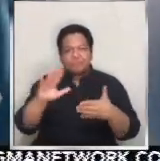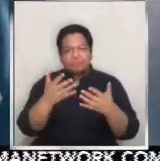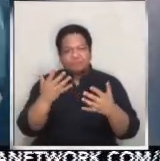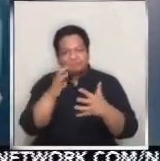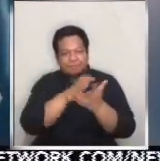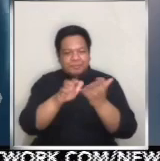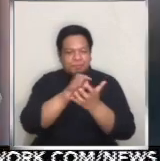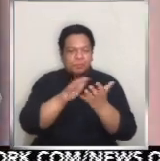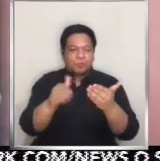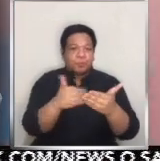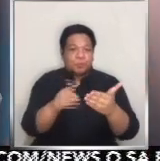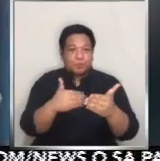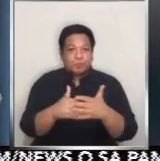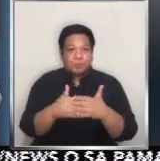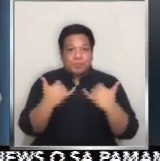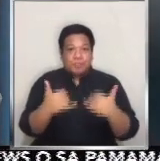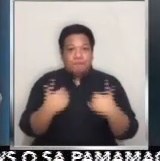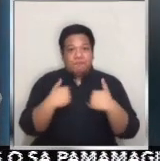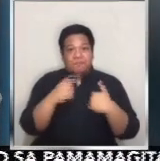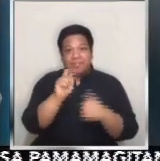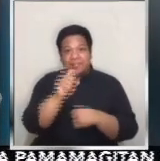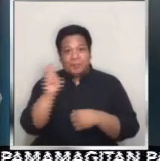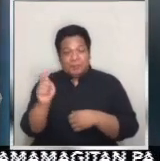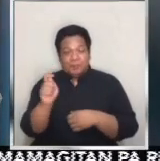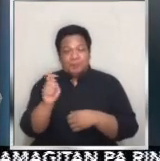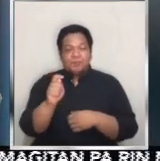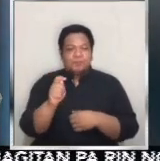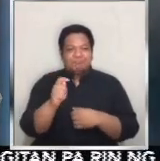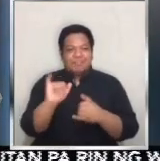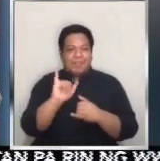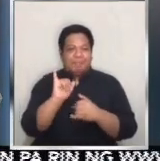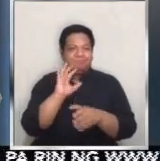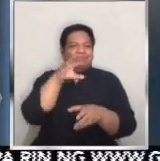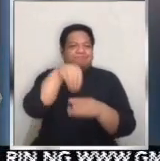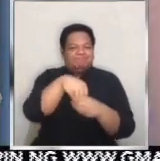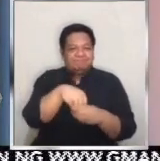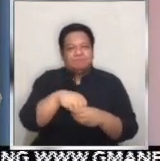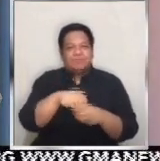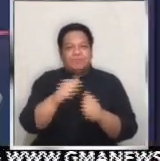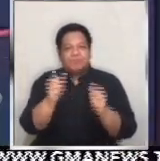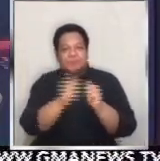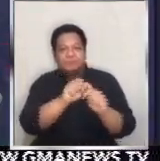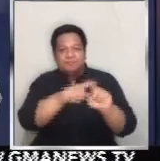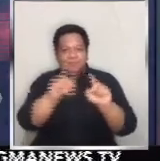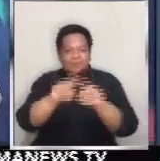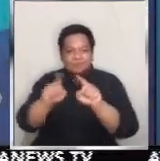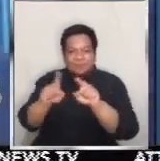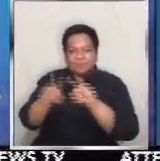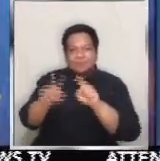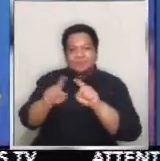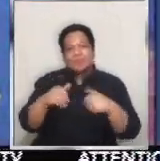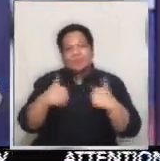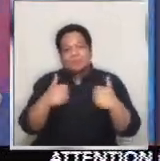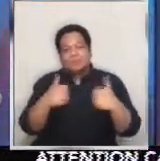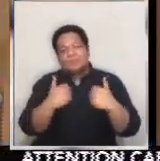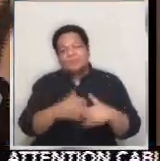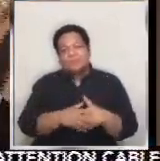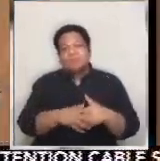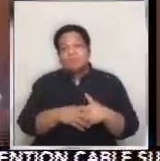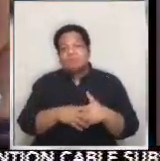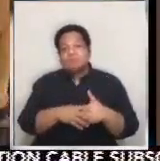nauso ang TikTok. Game siya nakipagsabayan sa mga millennial at Gen Z. Sa loob ng 25